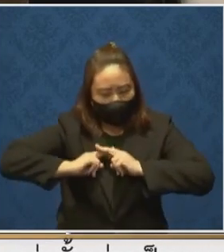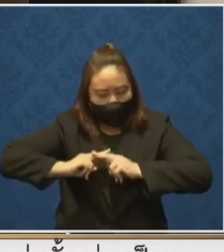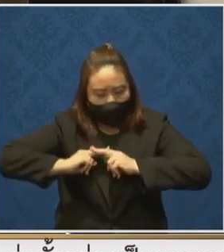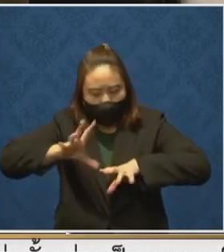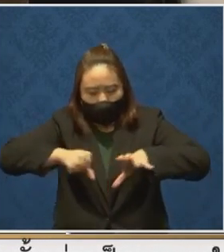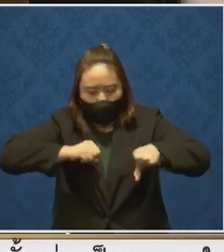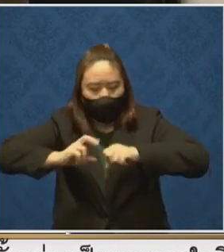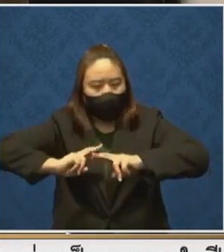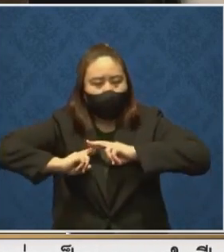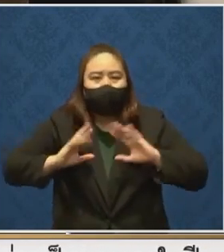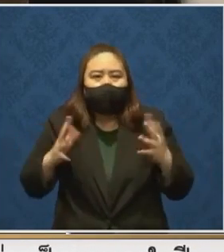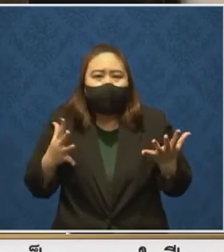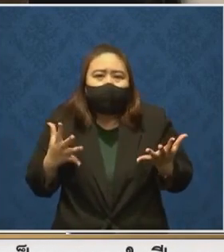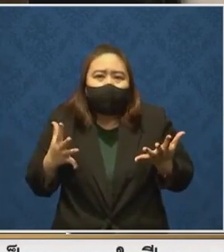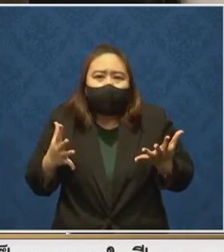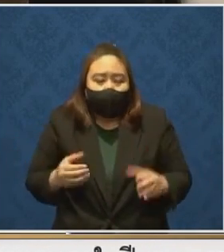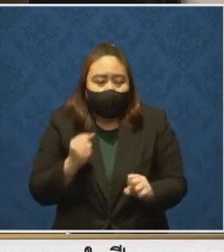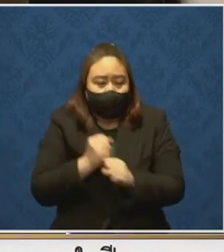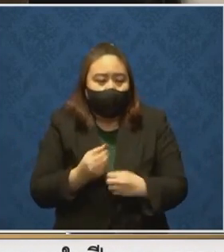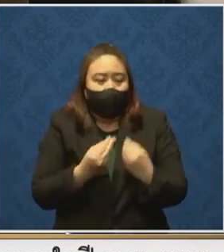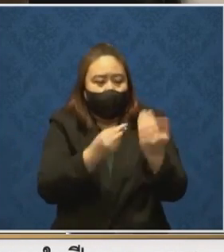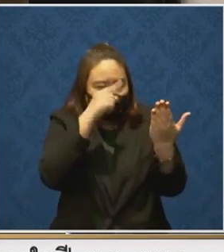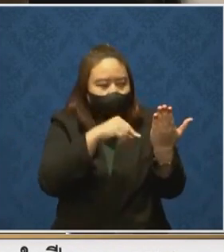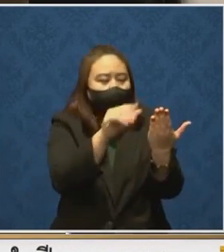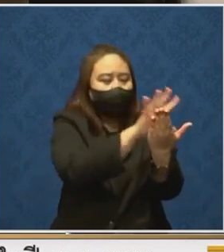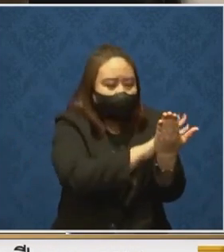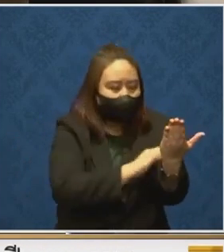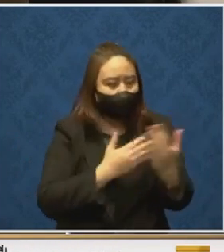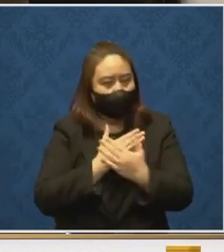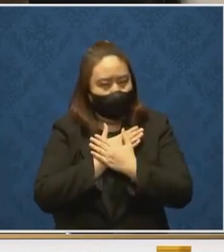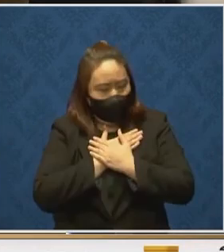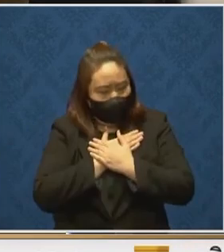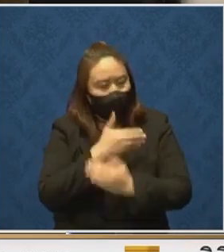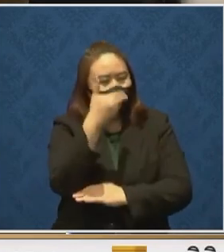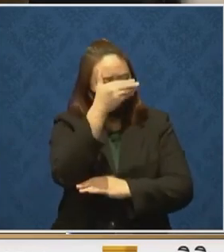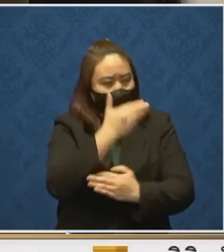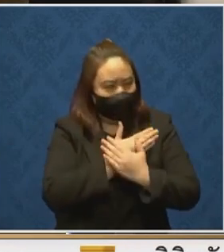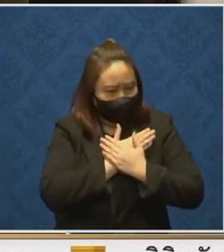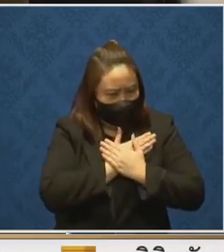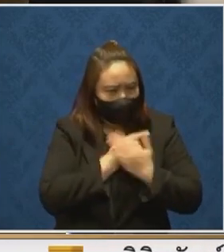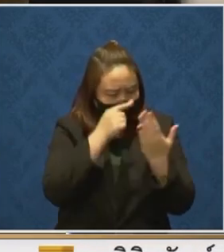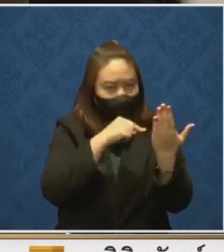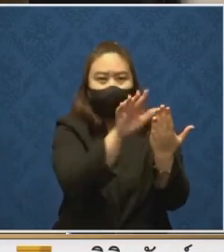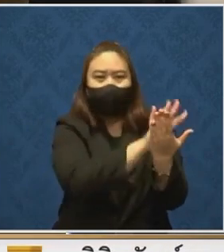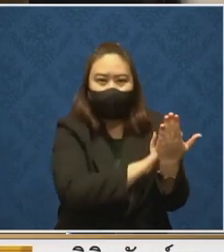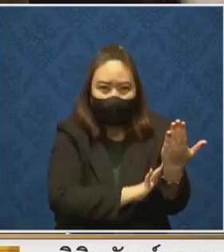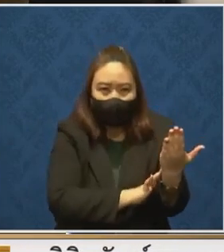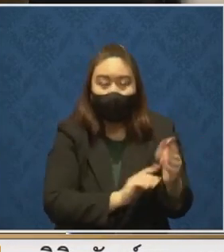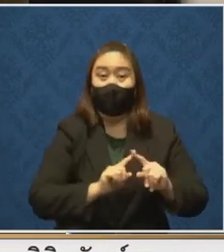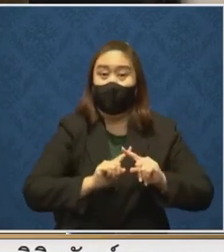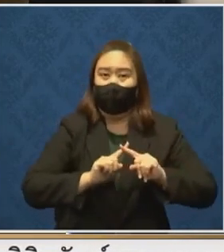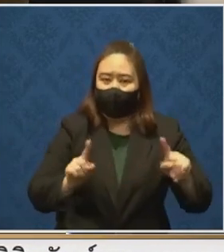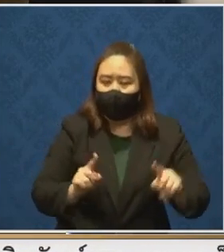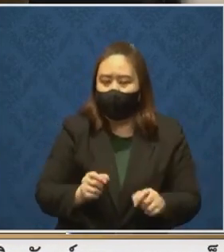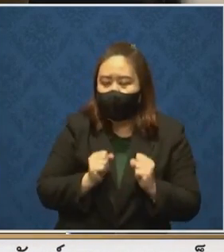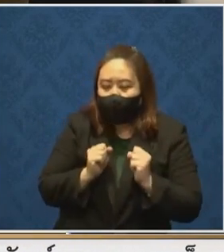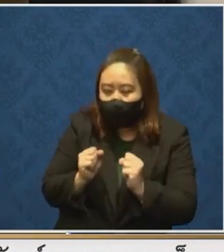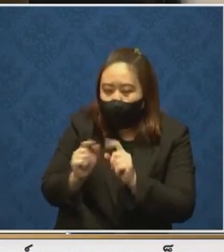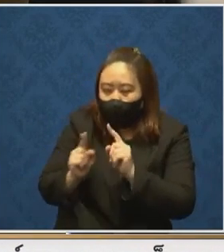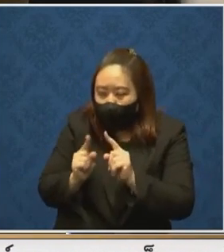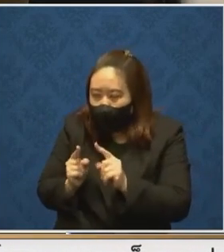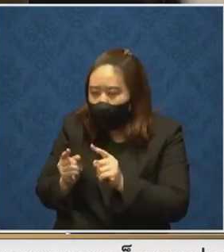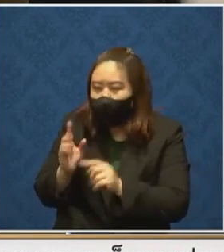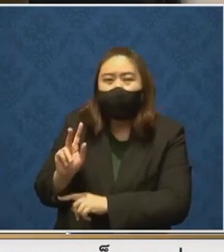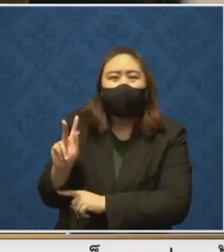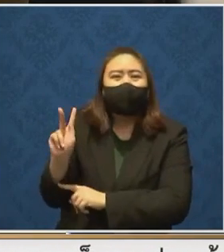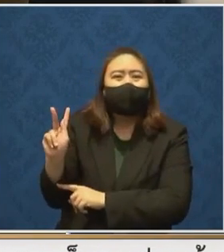ทุกอย่างเพื่อชาบ้างเมืองรักชาติมากกาใคร แต่ช่วยอบายหนอยว่าที่ไปพยยามเจราจาร์และยอมตกโรง